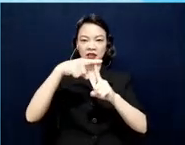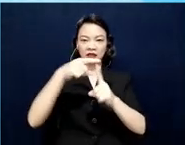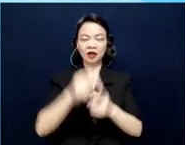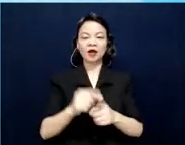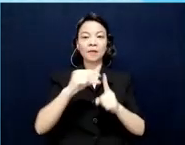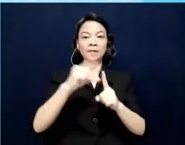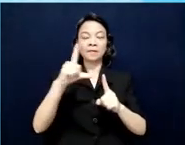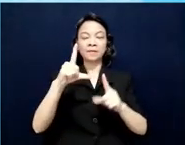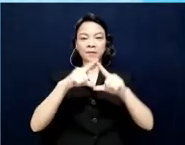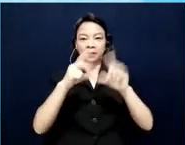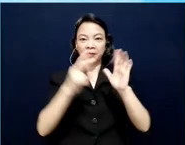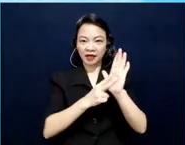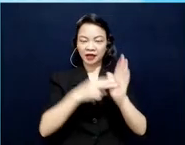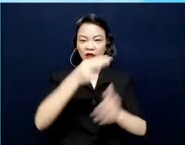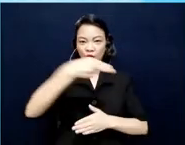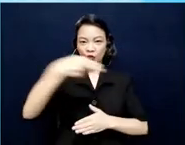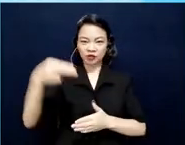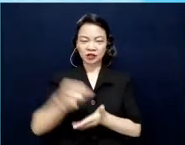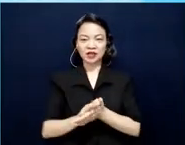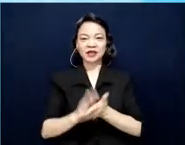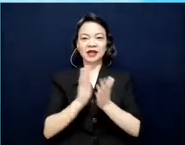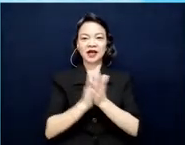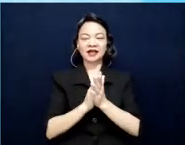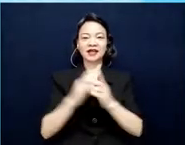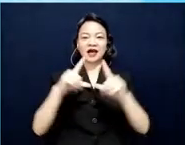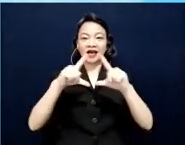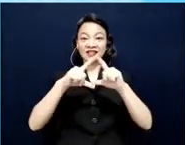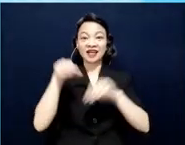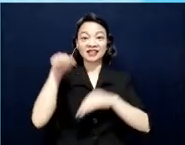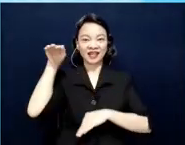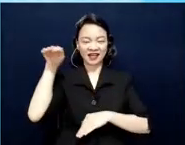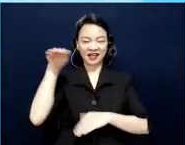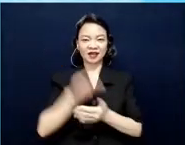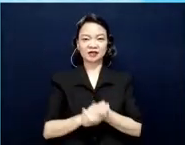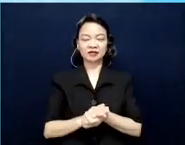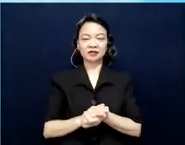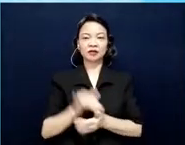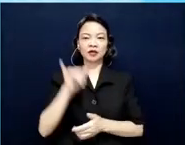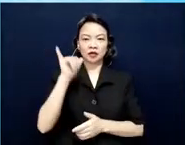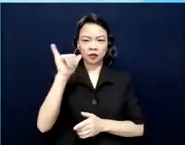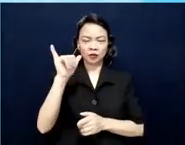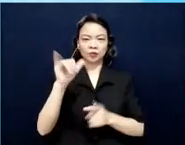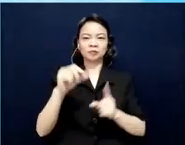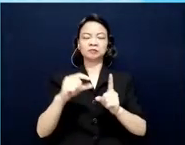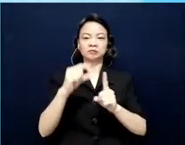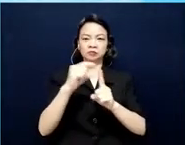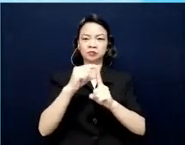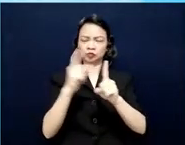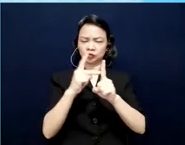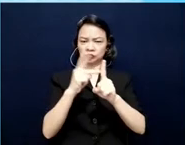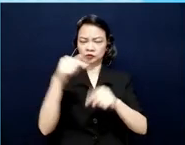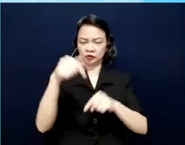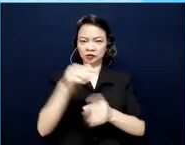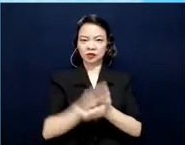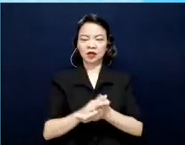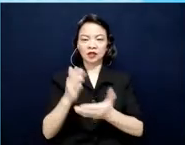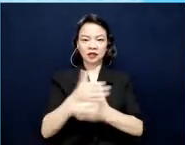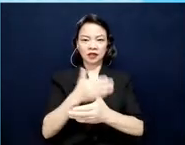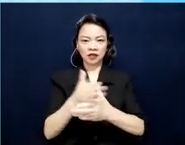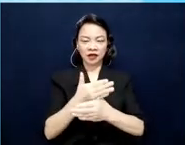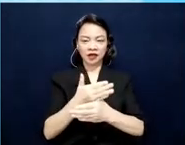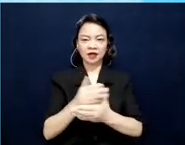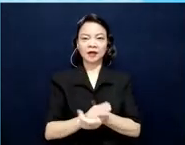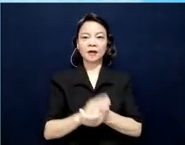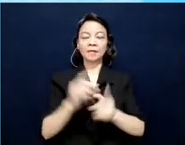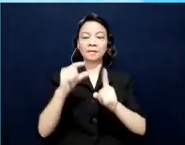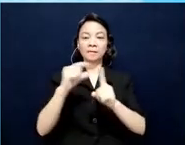serta AstraZeneca. Young Health Program ini merupakan program kolaborasi antara Plan Indonesia dengan AstraZeneca yang